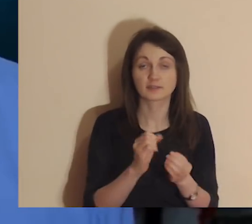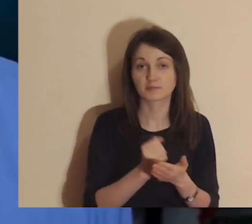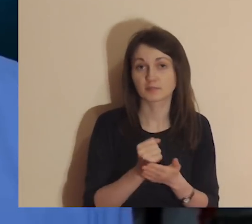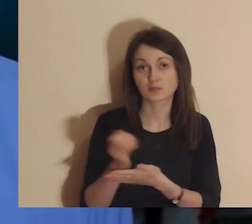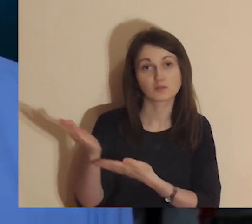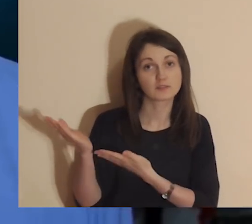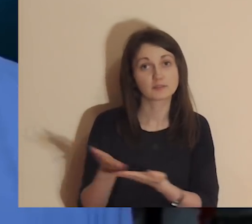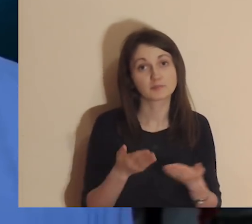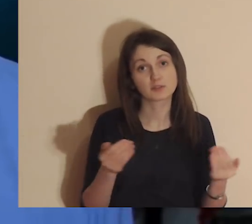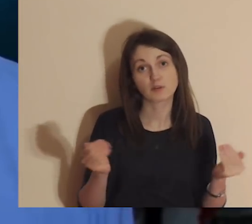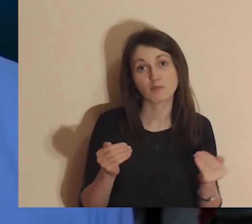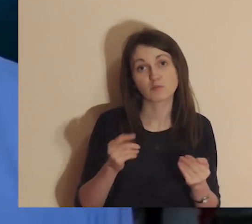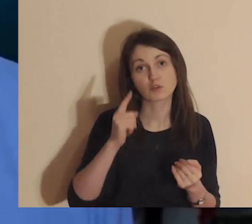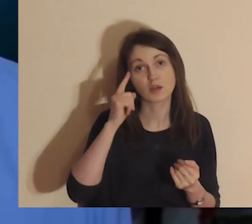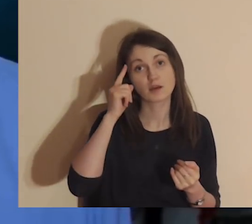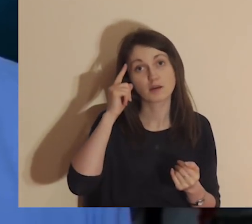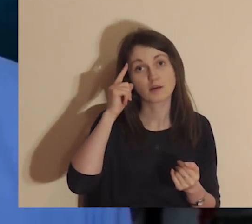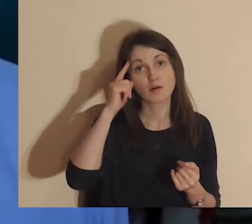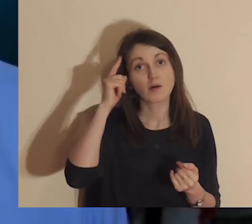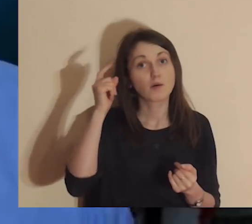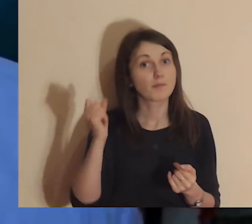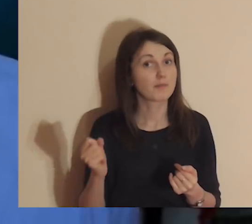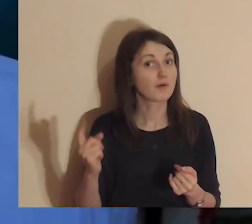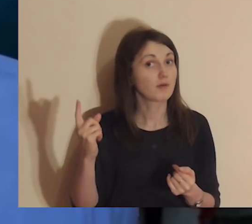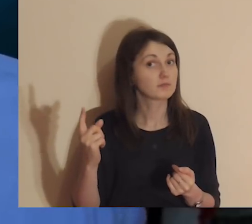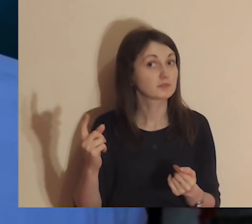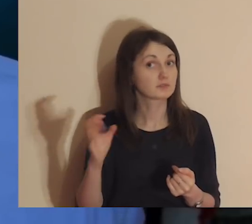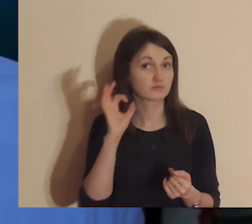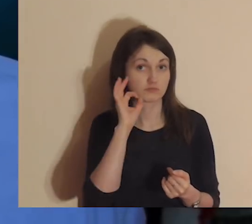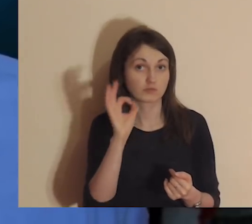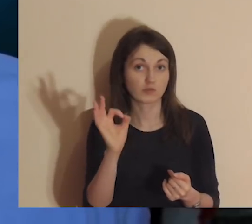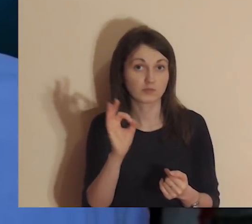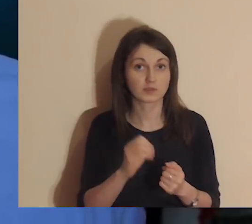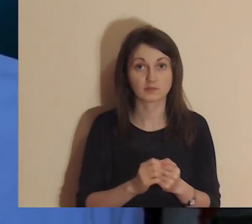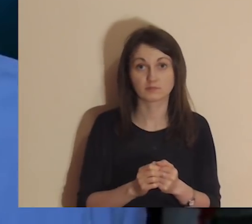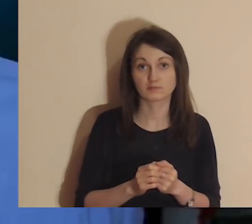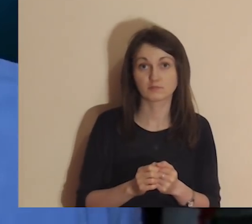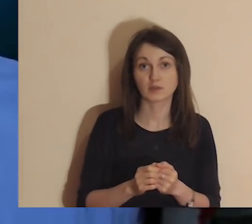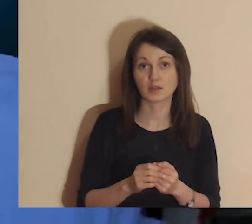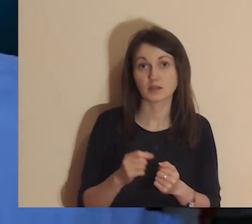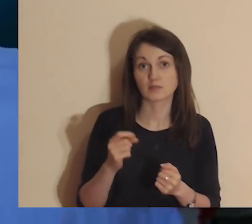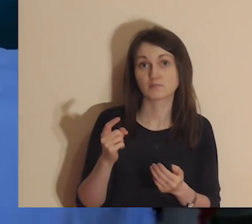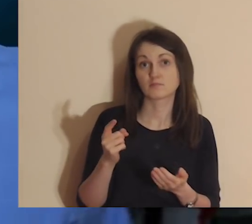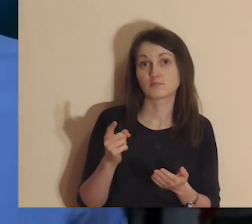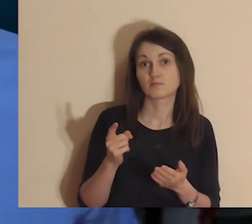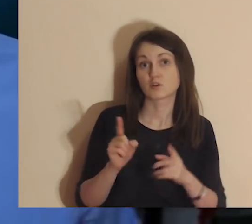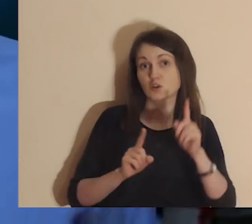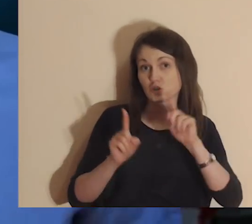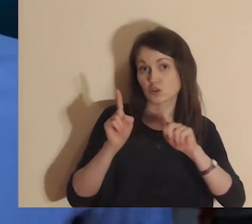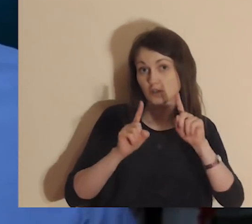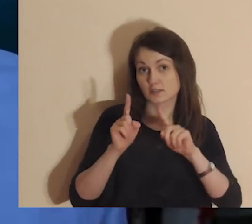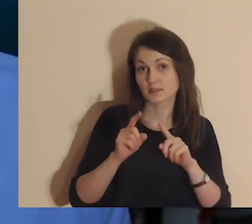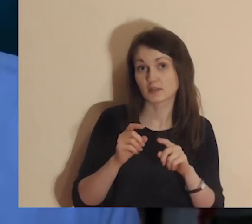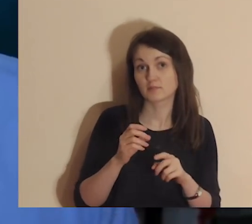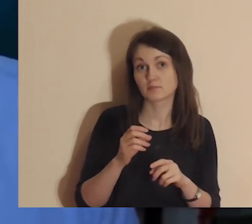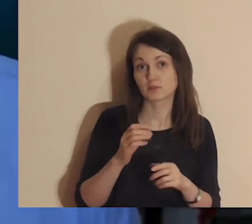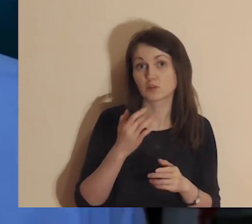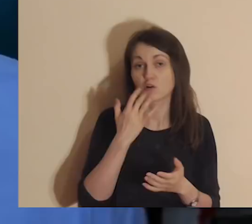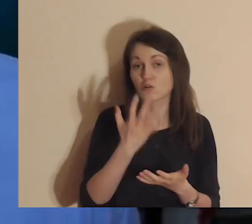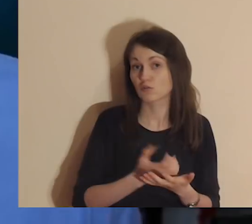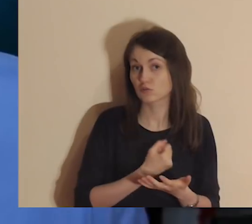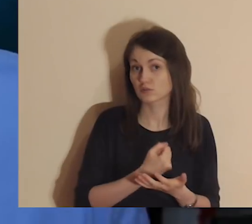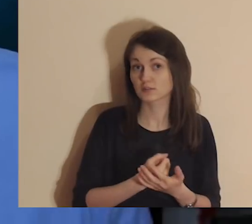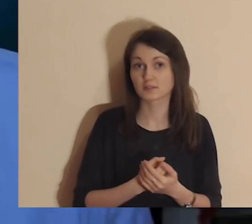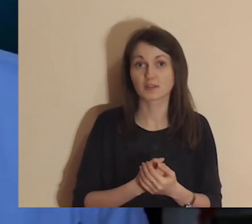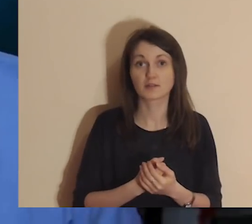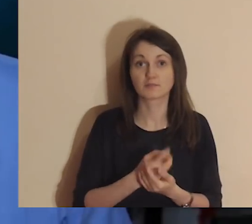jakiś genialny pomysł i z tych genialnych pomysłów często, znaczy nie wiem czy często, ale czasami jest tak, że korzystamy po prostu. Więc jak ktoś z was ma